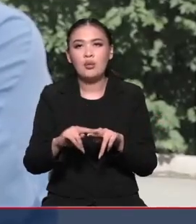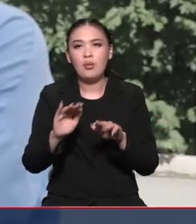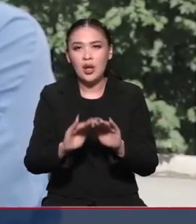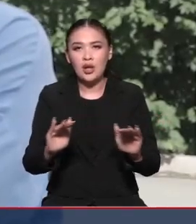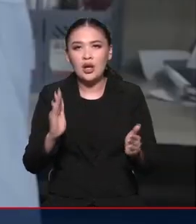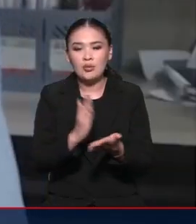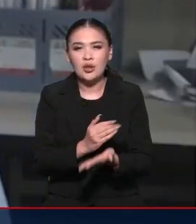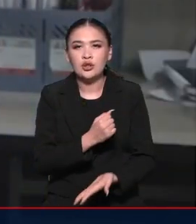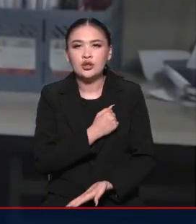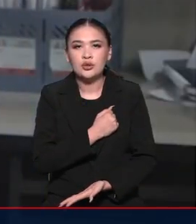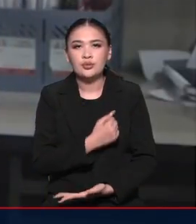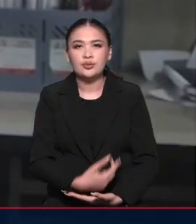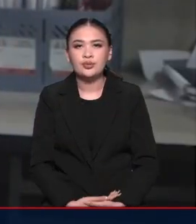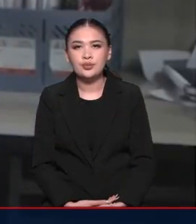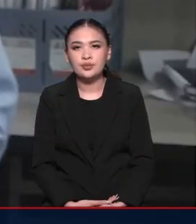ең өкініштісі.